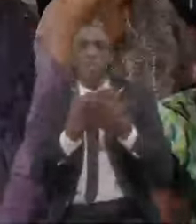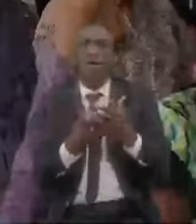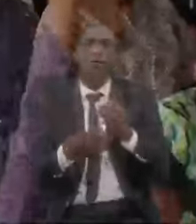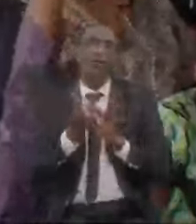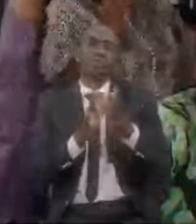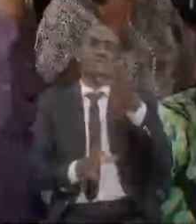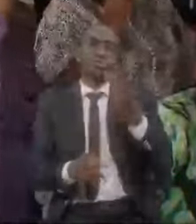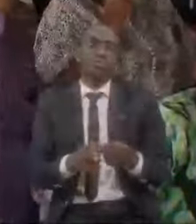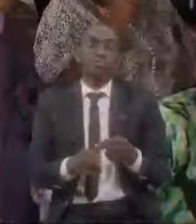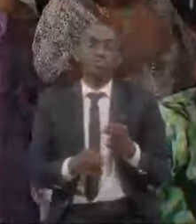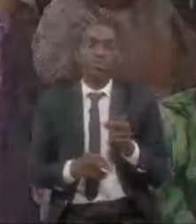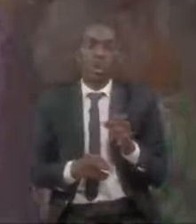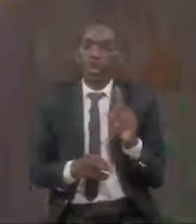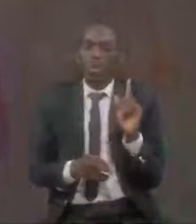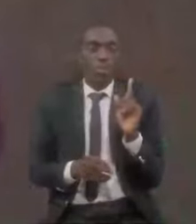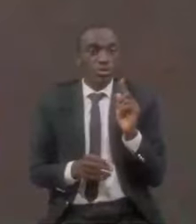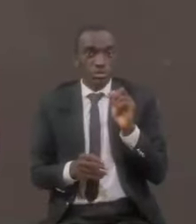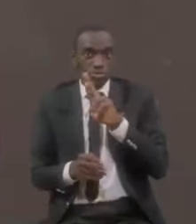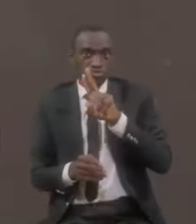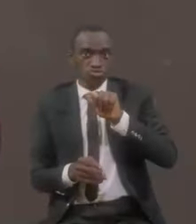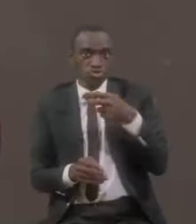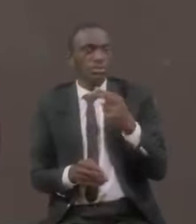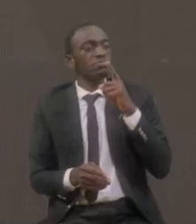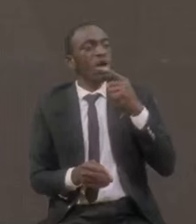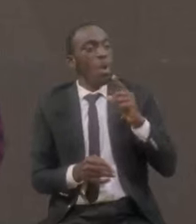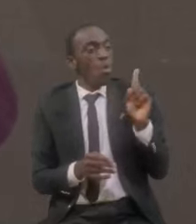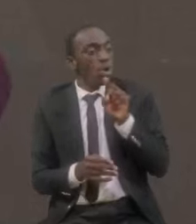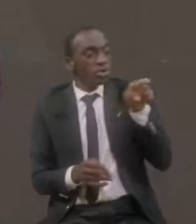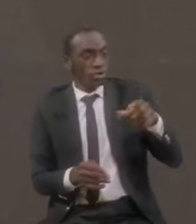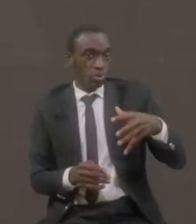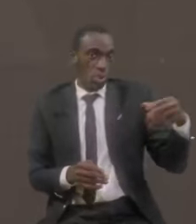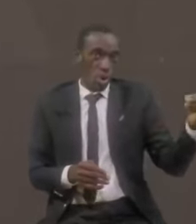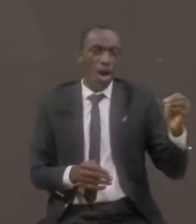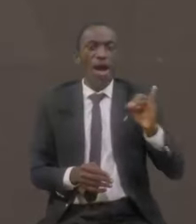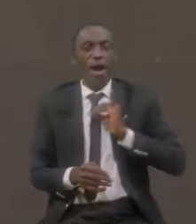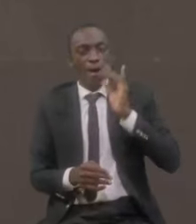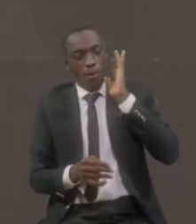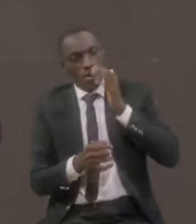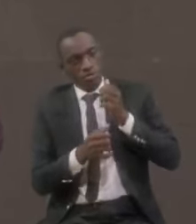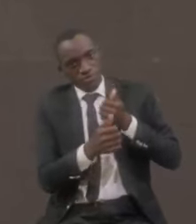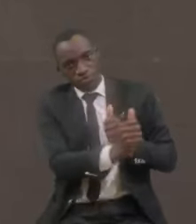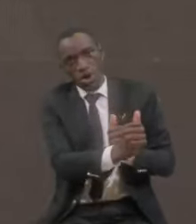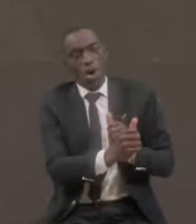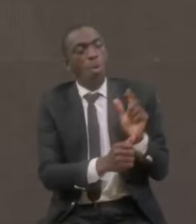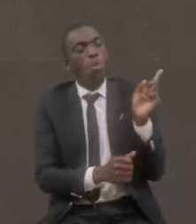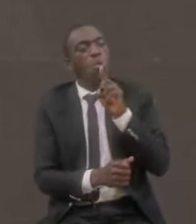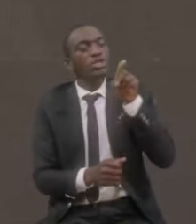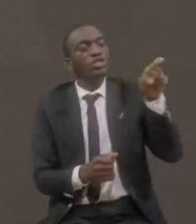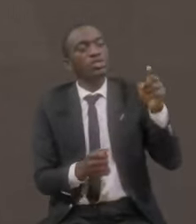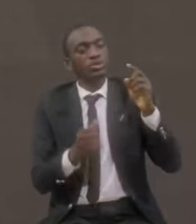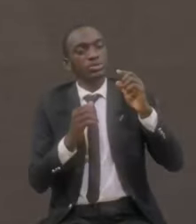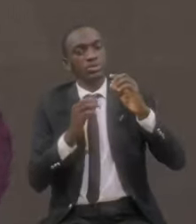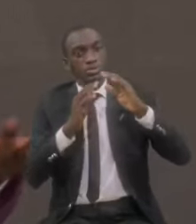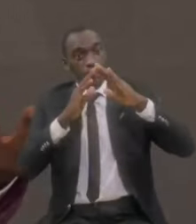faire retourner. Où tu iras, j'irai. Où tu demeureras, je demeurerai.